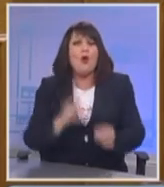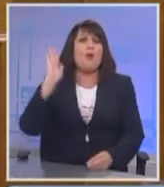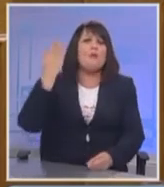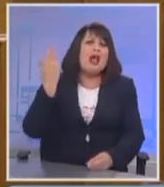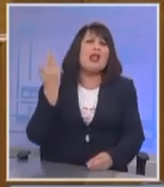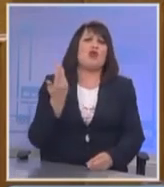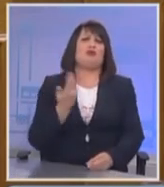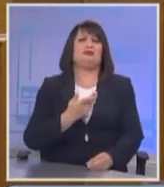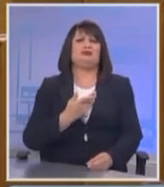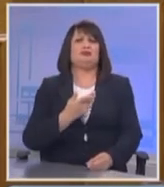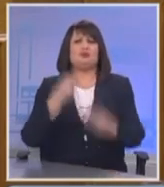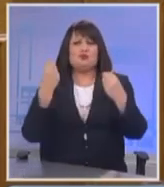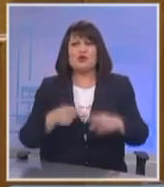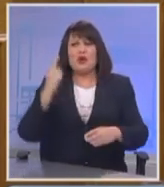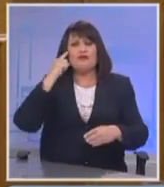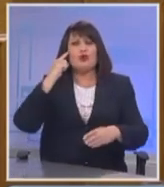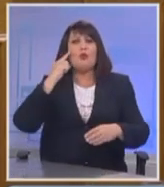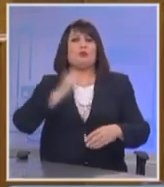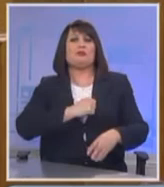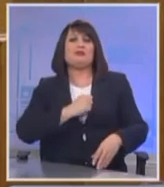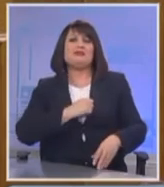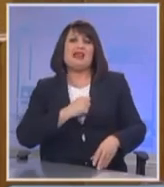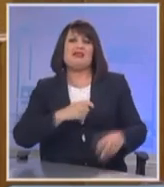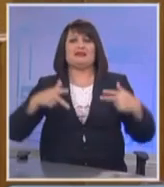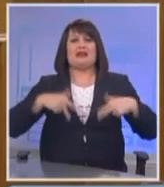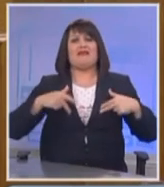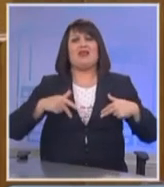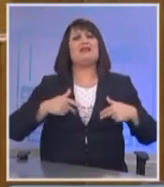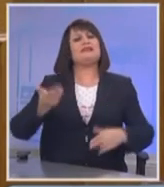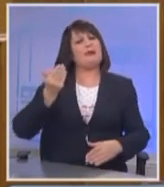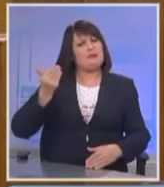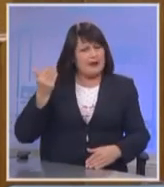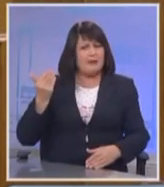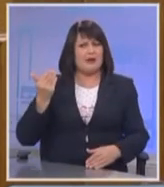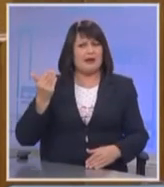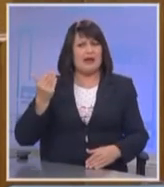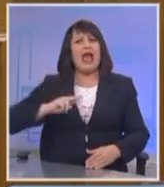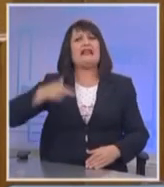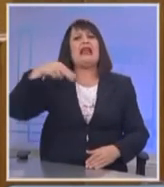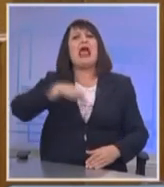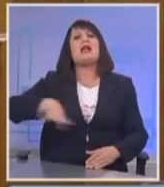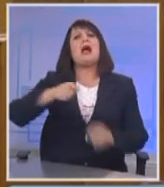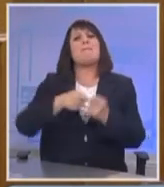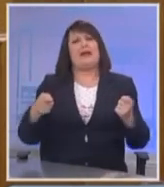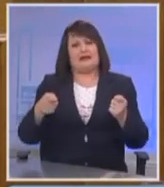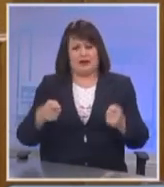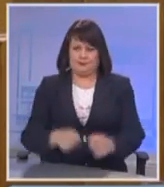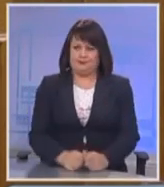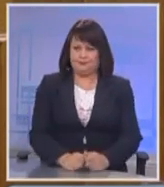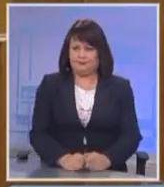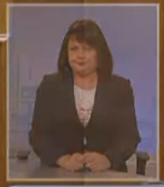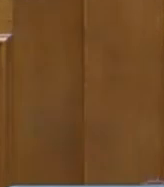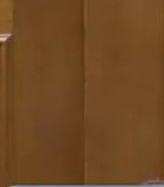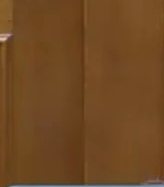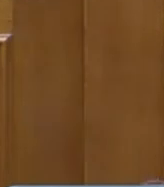το αντιδραστικό ιδεολογικό οπλοστάσιο των κυβερνήσεων που παίρναν αντιλαϊκά μέτρα. Δεν έχουν